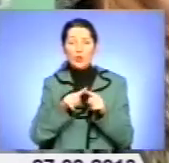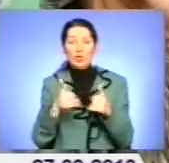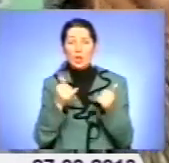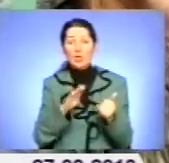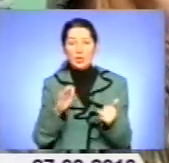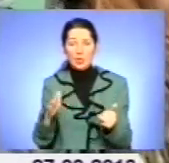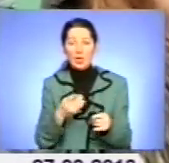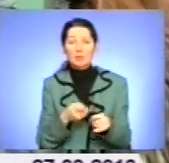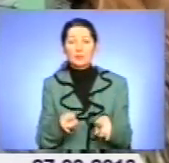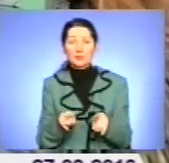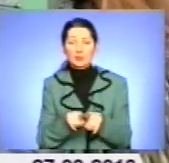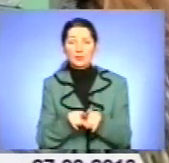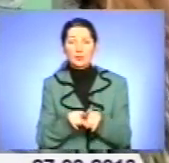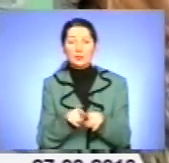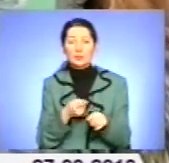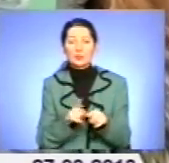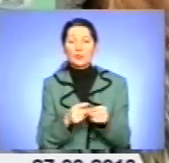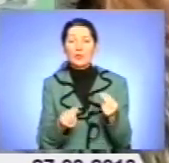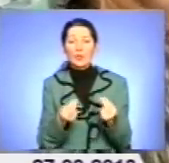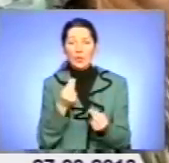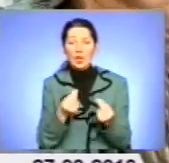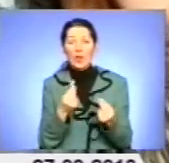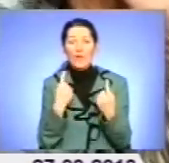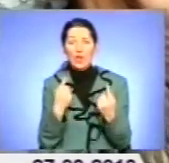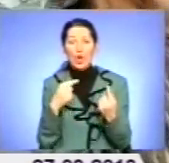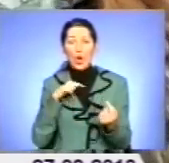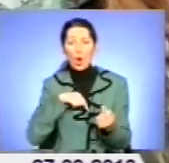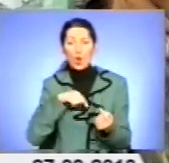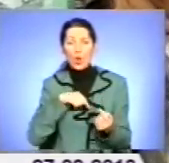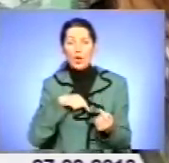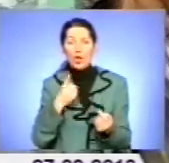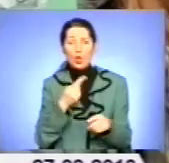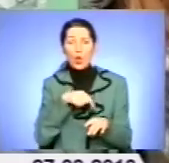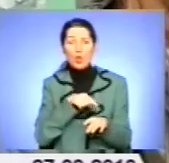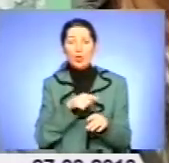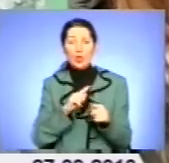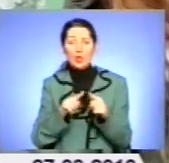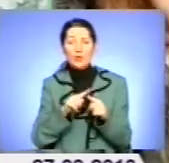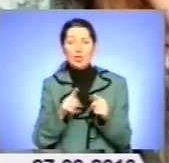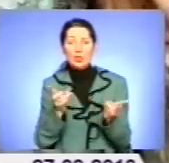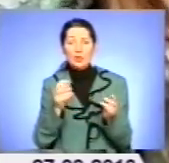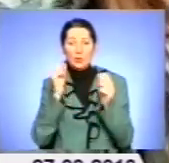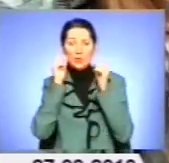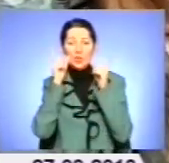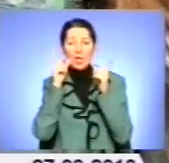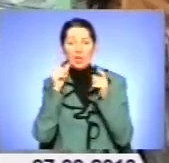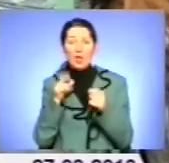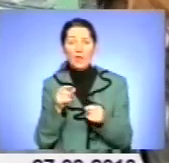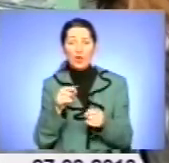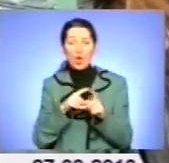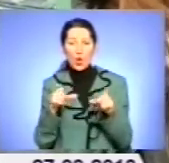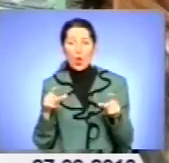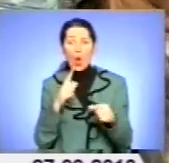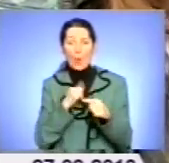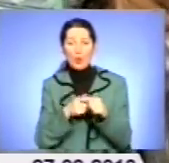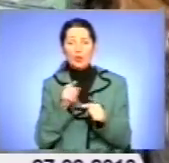це... Також відіграє велику роль, тому що на годину швидше прийдеться дітям вставати до школи. Ну, але все ж таки плюс